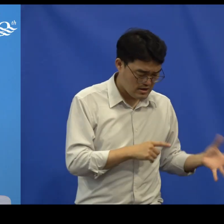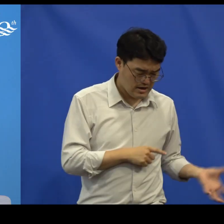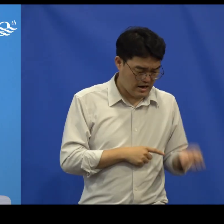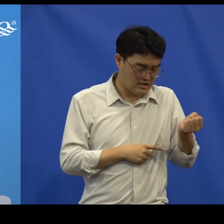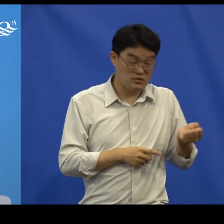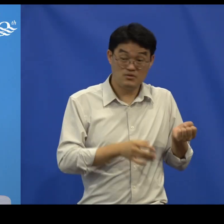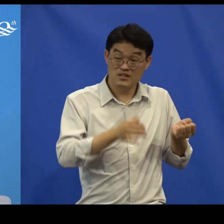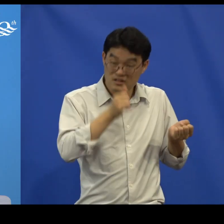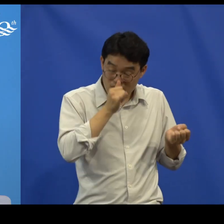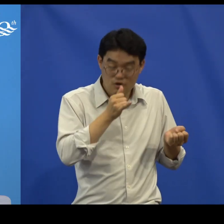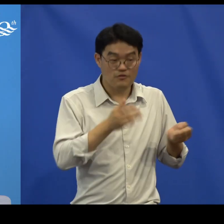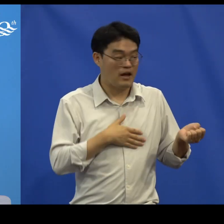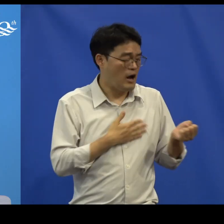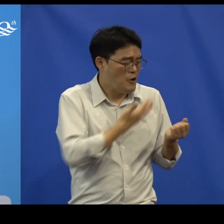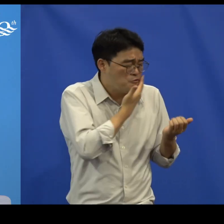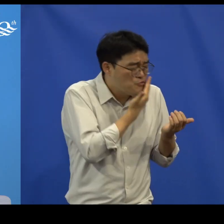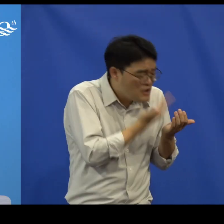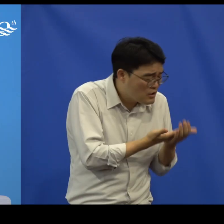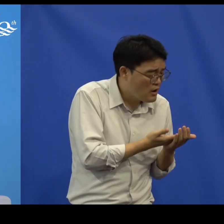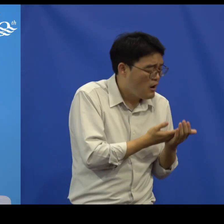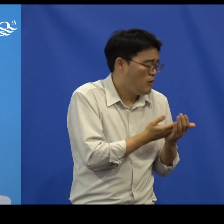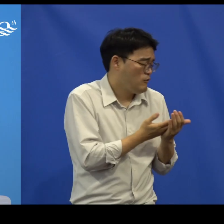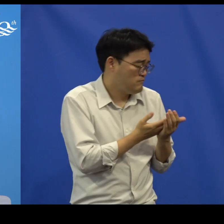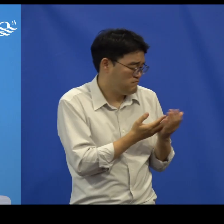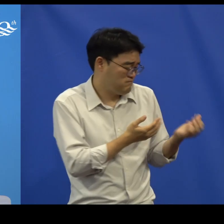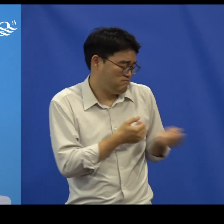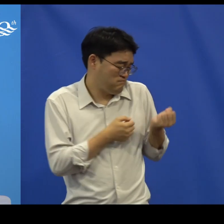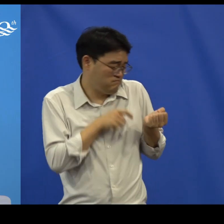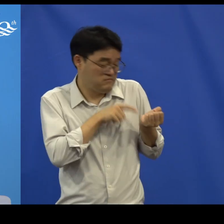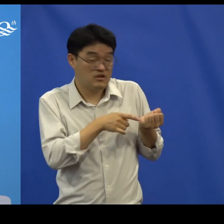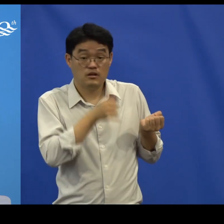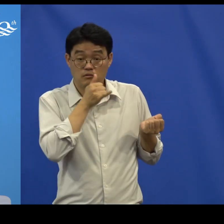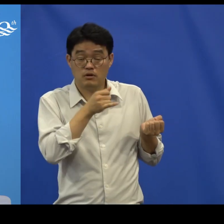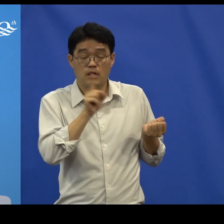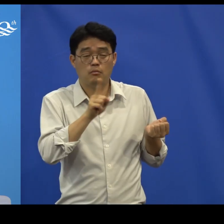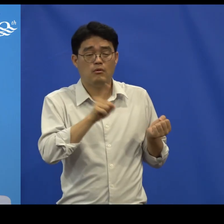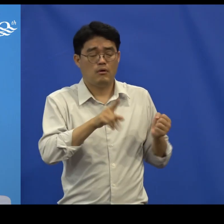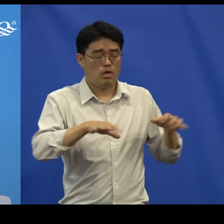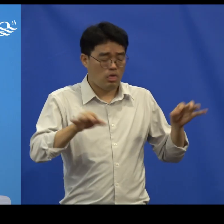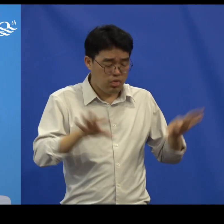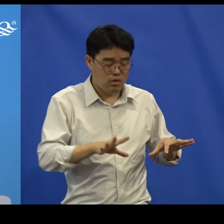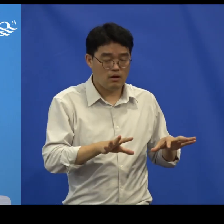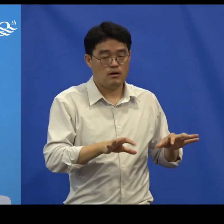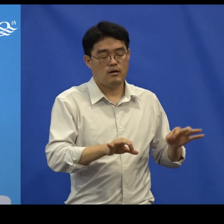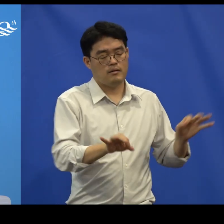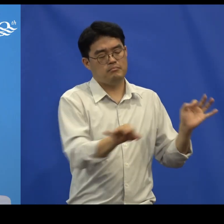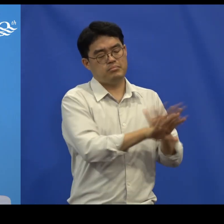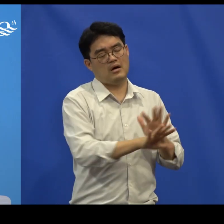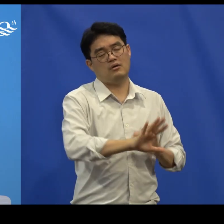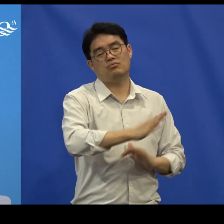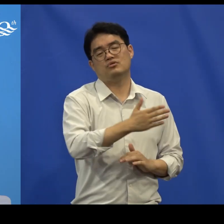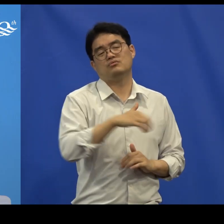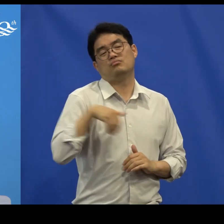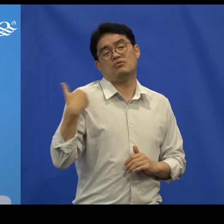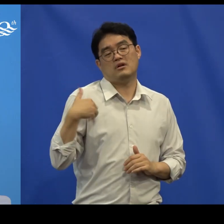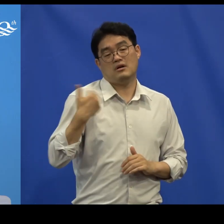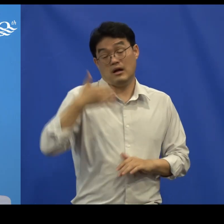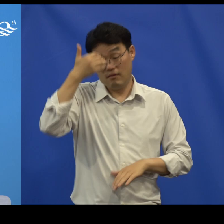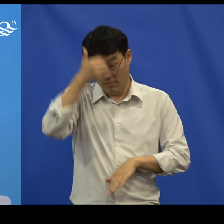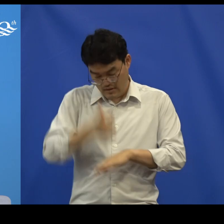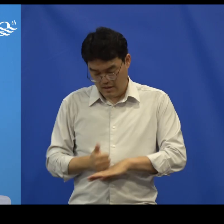헛되고 헛되리는 거. 남아있는 건 딱 하나밖에 없어요. 영원한 것만 남는 거란 말이죠. 그리고